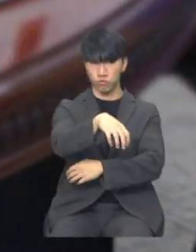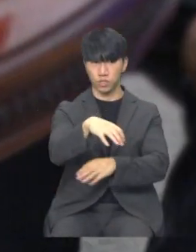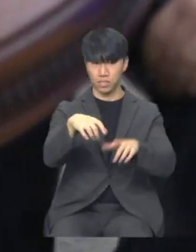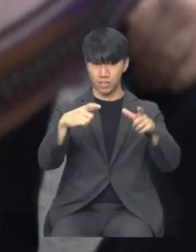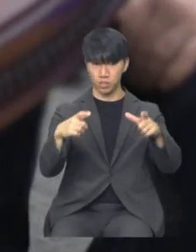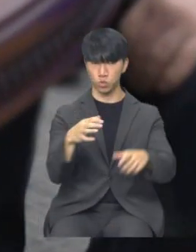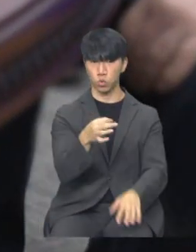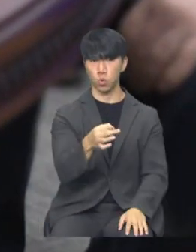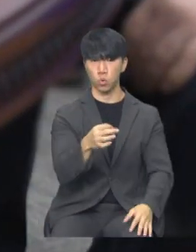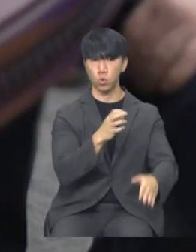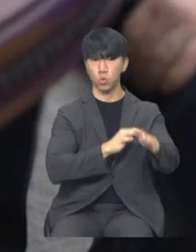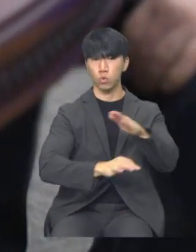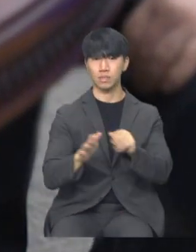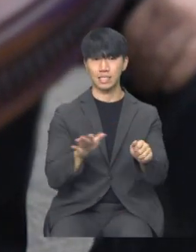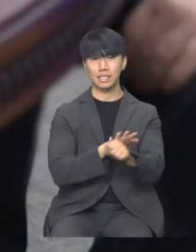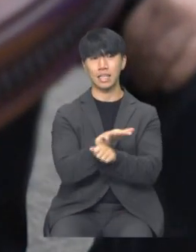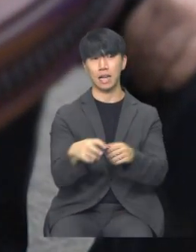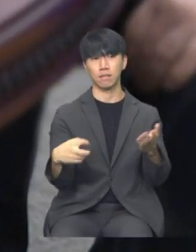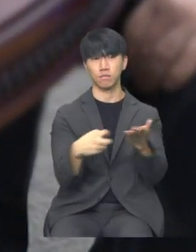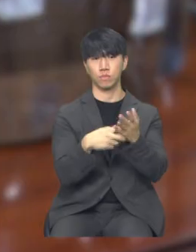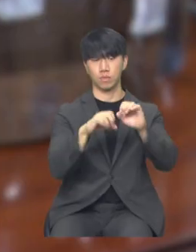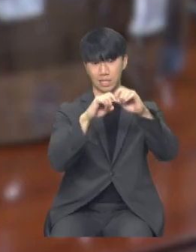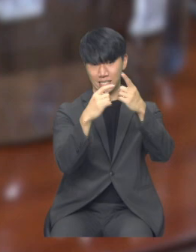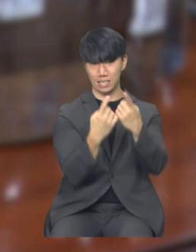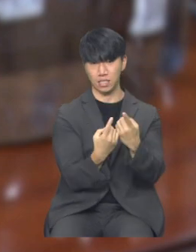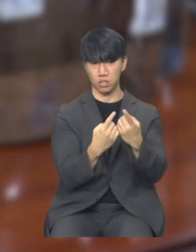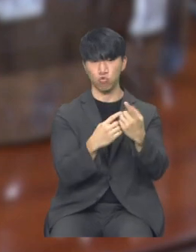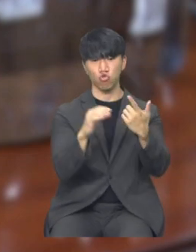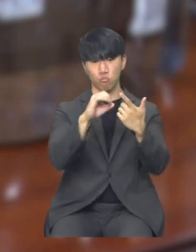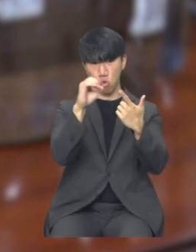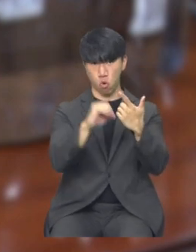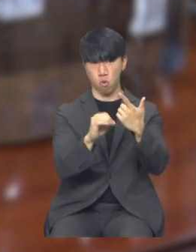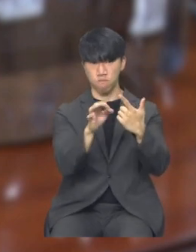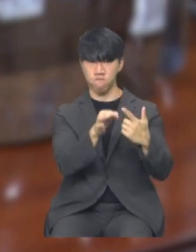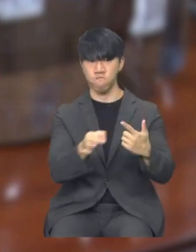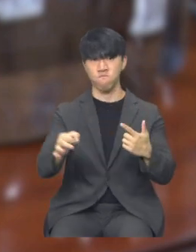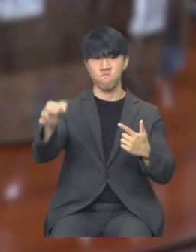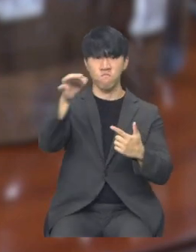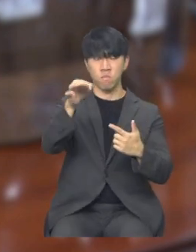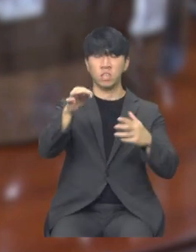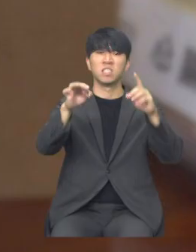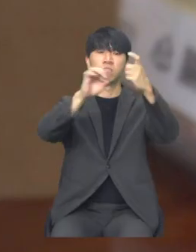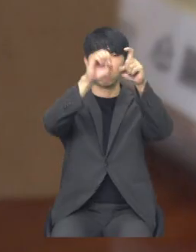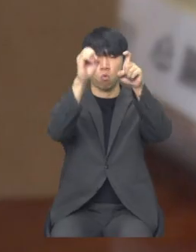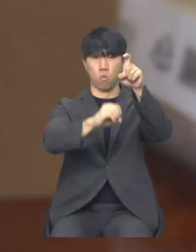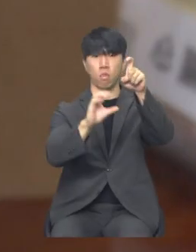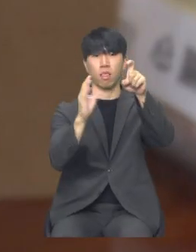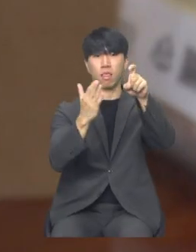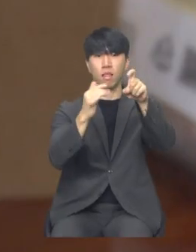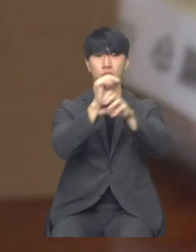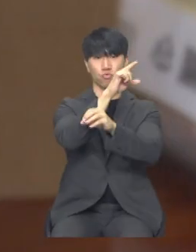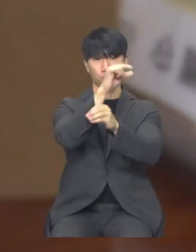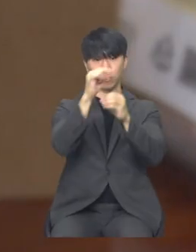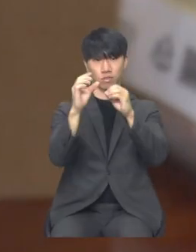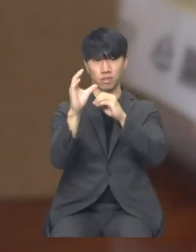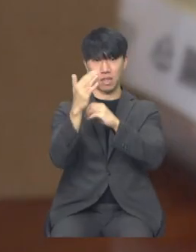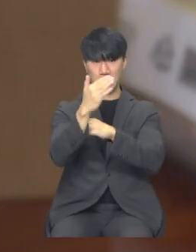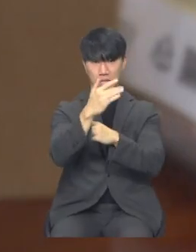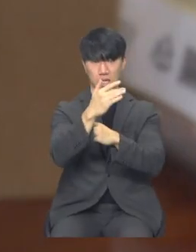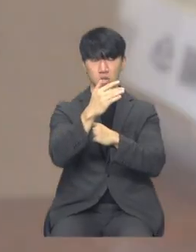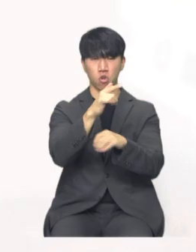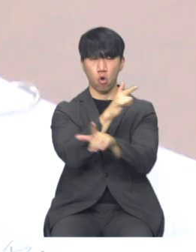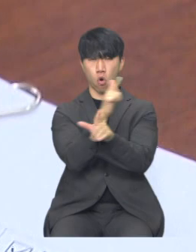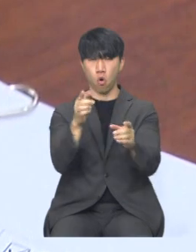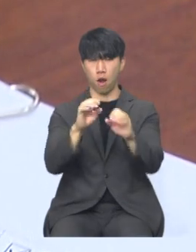화폐인 동구사랑 상품권의 할인율을 6%에서 10%로 확대하는 등 다가오는 추석을 맞아 다양한 할인